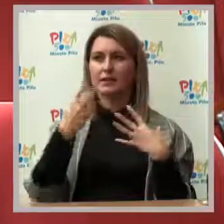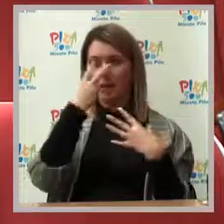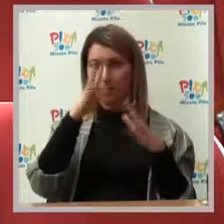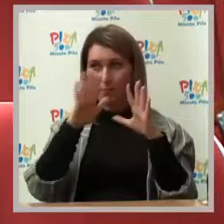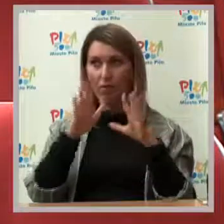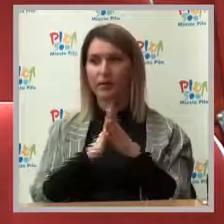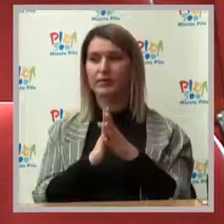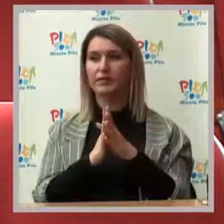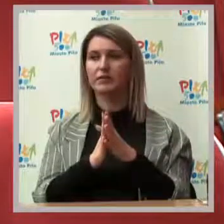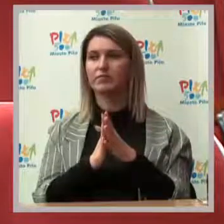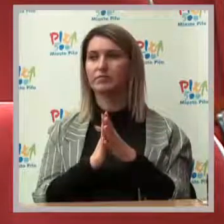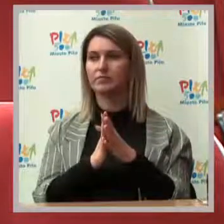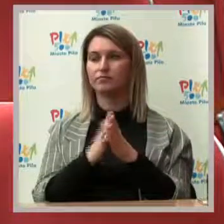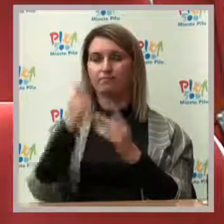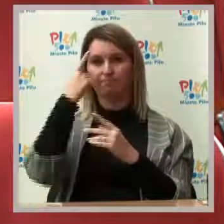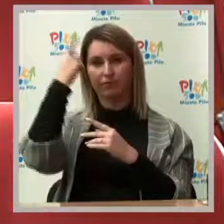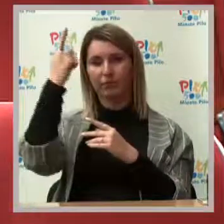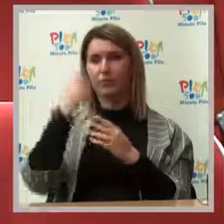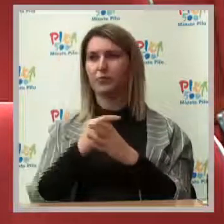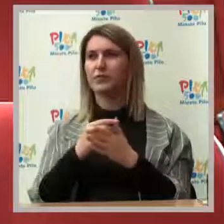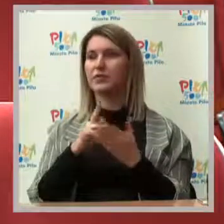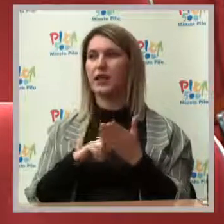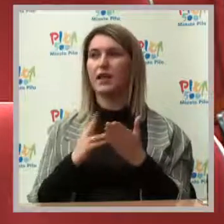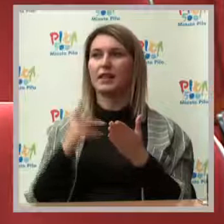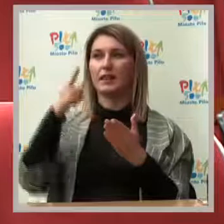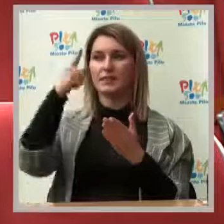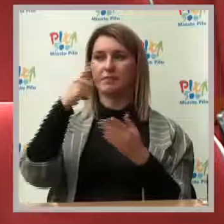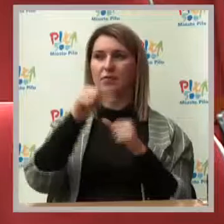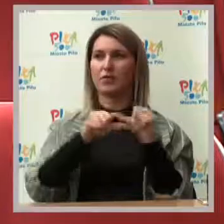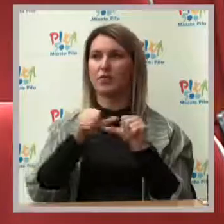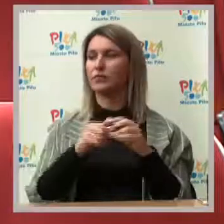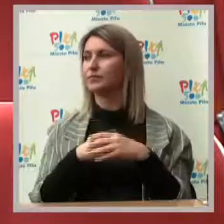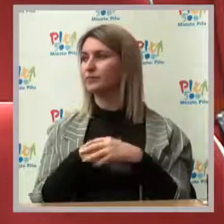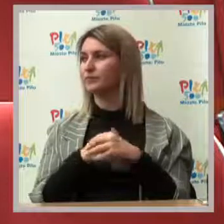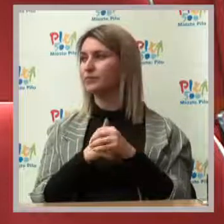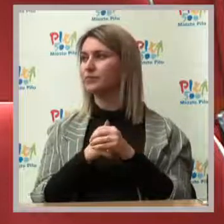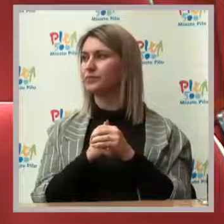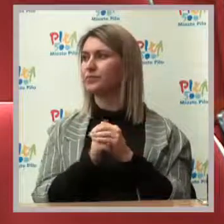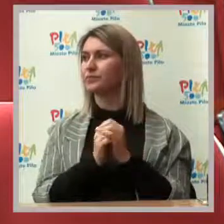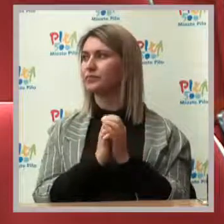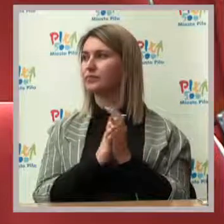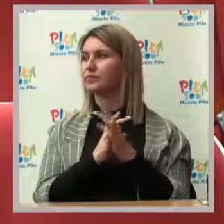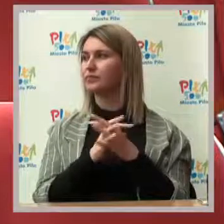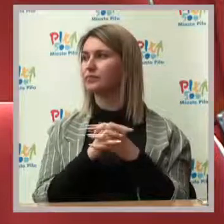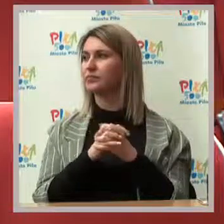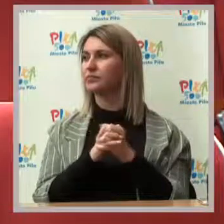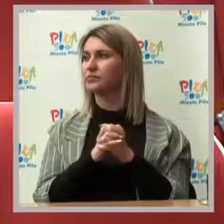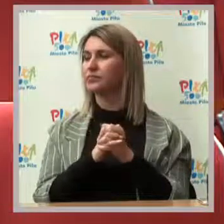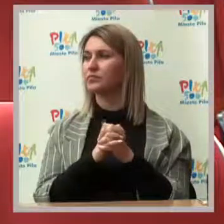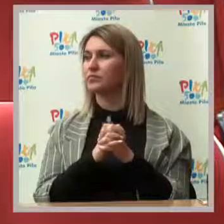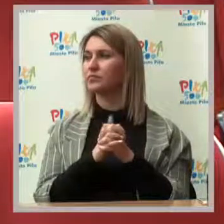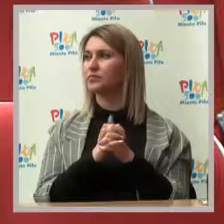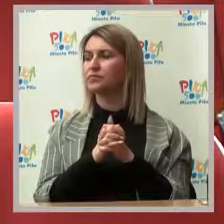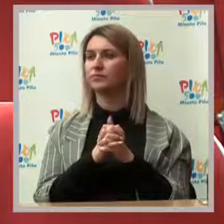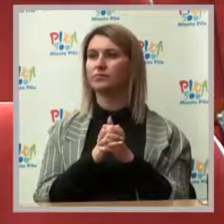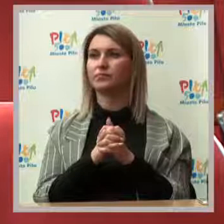budżetu bieżącego roku, a także najbliższą perspektywę. Z tym, że ta perspektywa wieloletniej prognozy finansowej będzie skupiona na